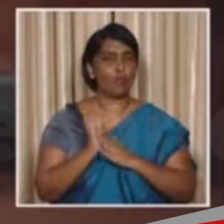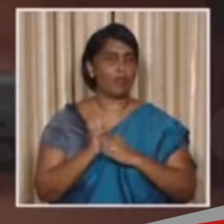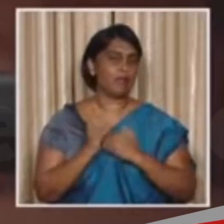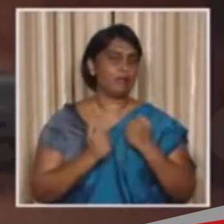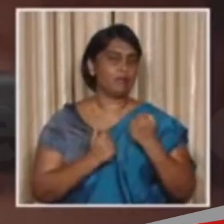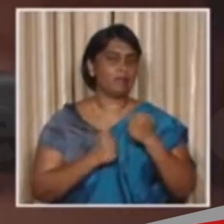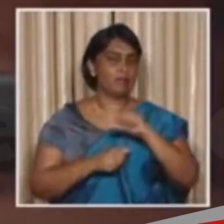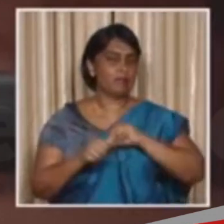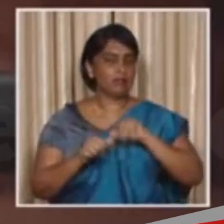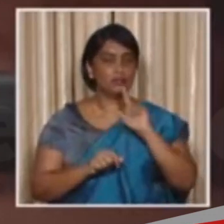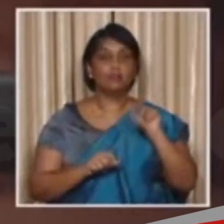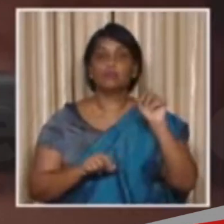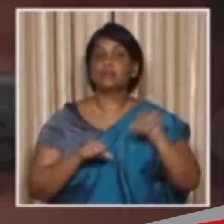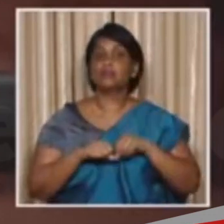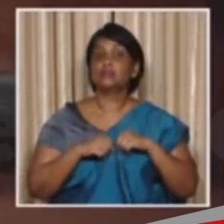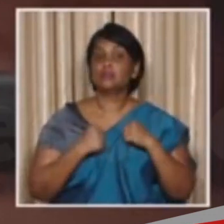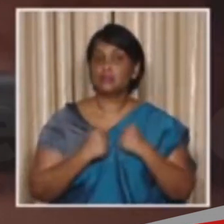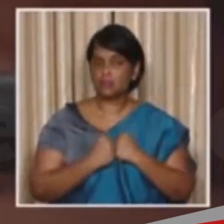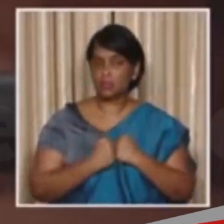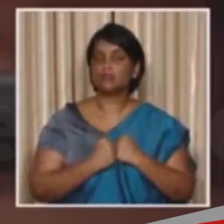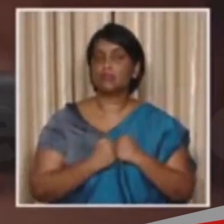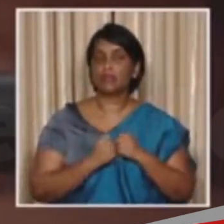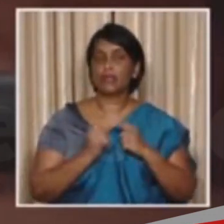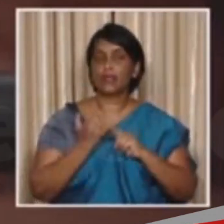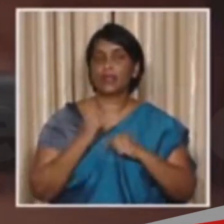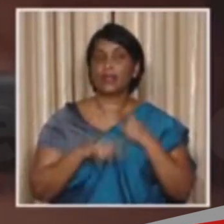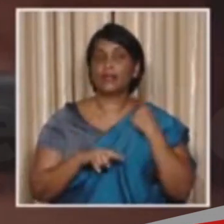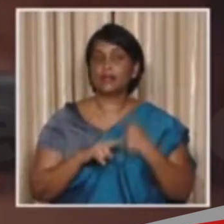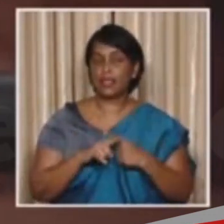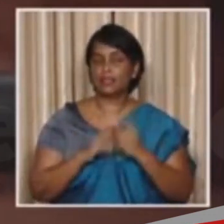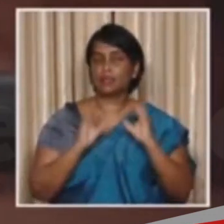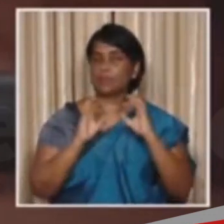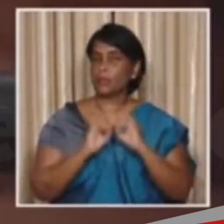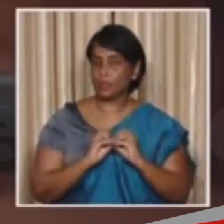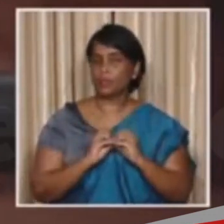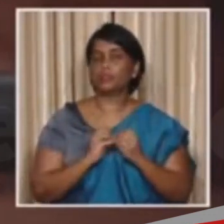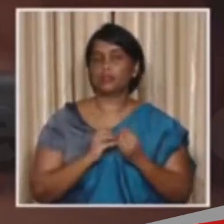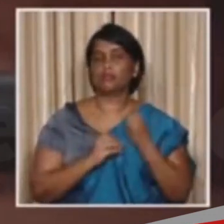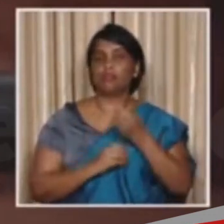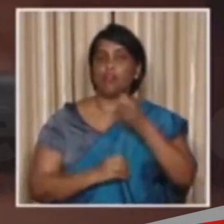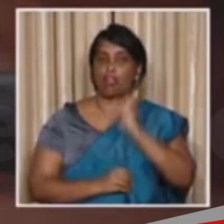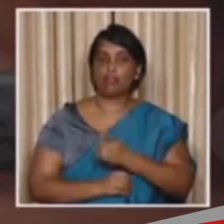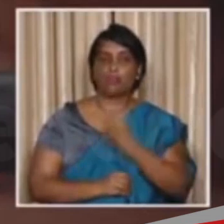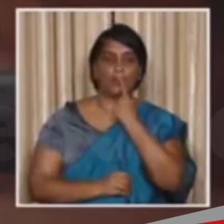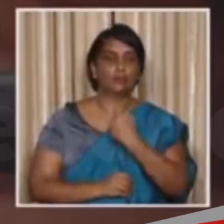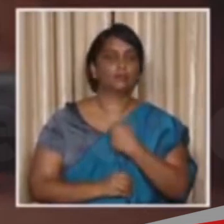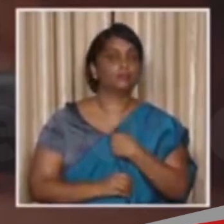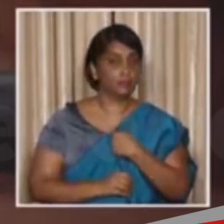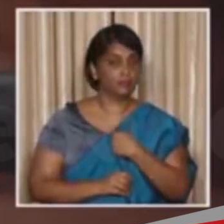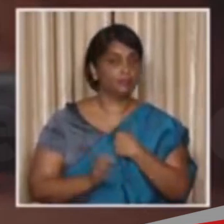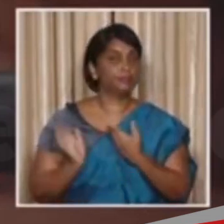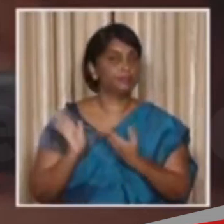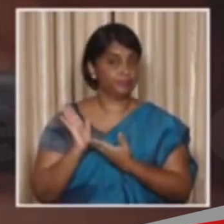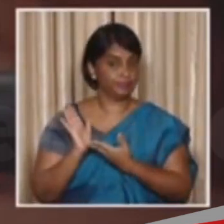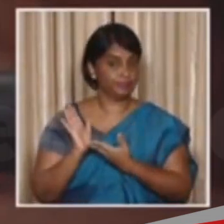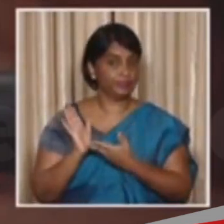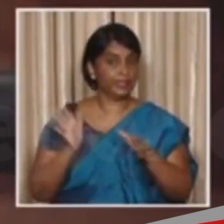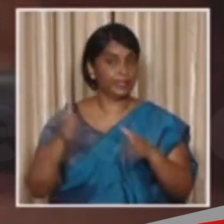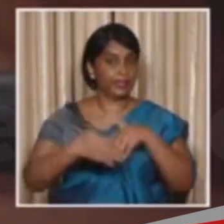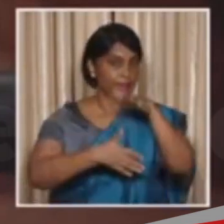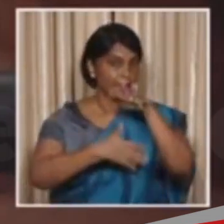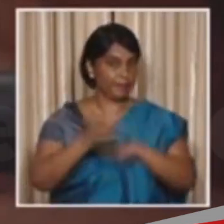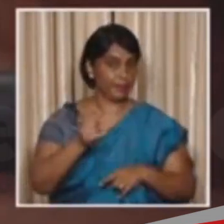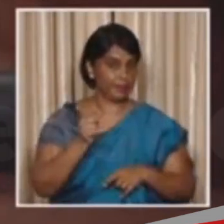හඳුන්වනවූද සමාගමට මෙම ශූන්‍ය බදු ප්‍රතිපත්ති අනුගමනය කිරීමට අවසර ඉල්ලා තිබෙනවා. මේ තියෙන්නේ එතුම දාපු කැබිනට්